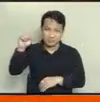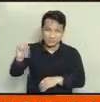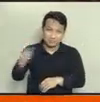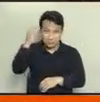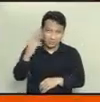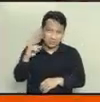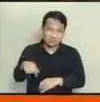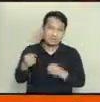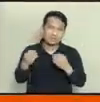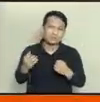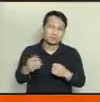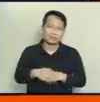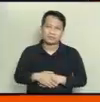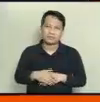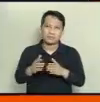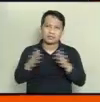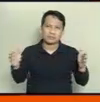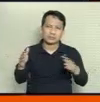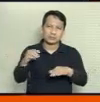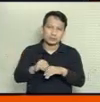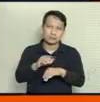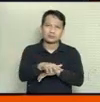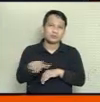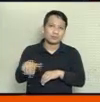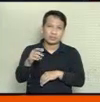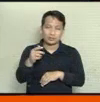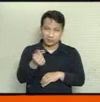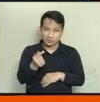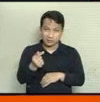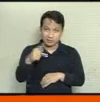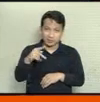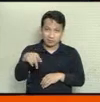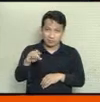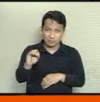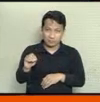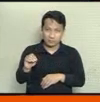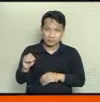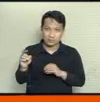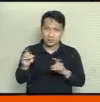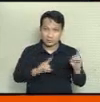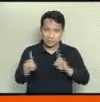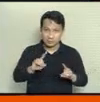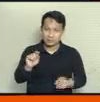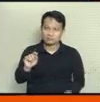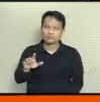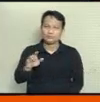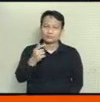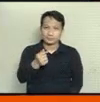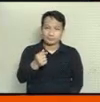mga Pinoy. Malaking impluensya yung K-pop culture, yung Korean telenovela. Well, nakikita ng